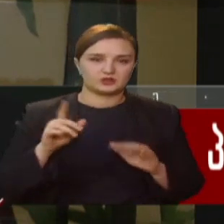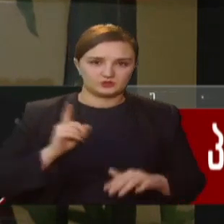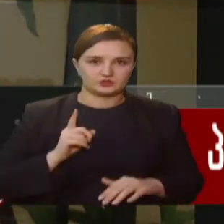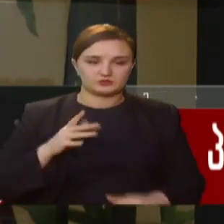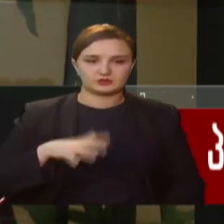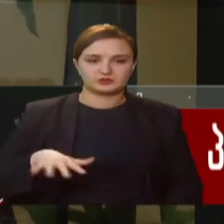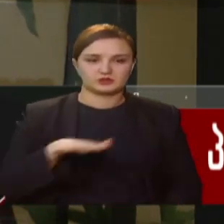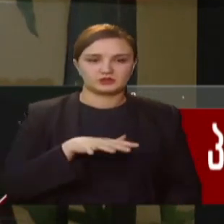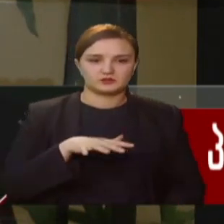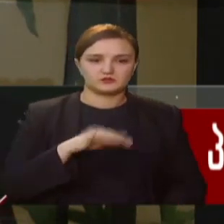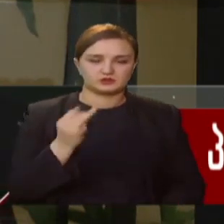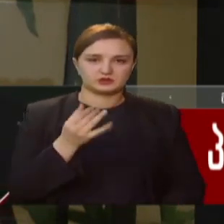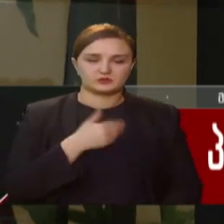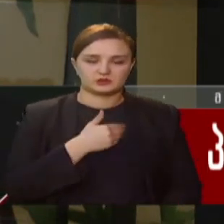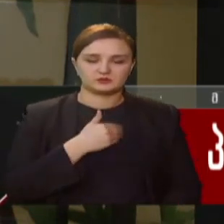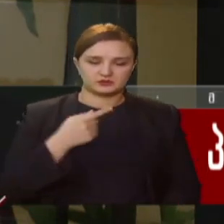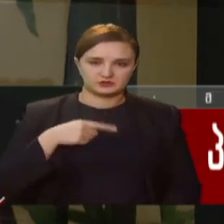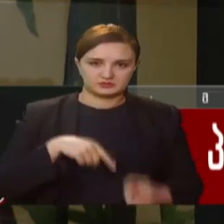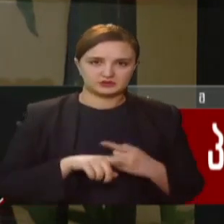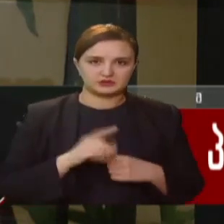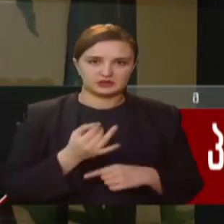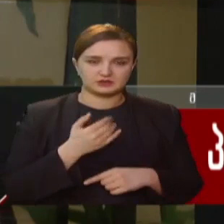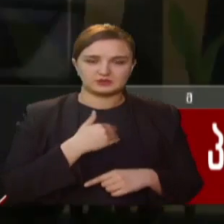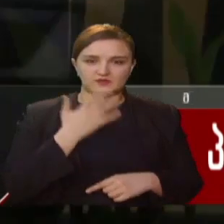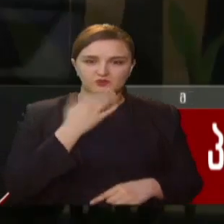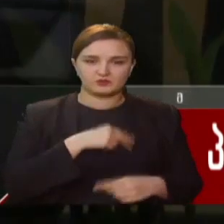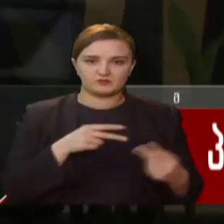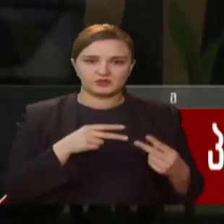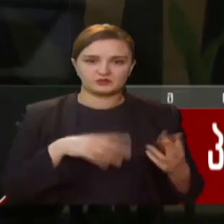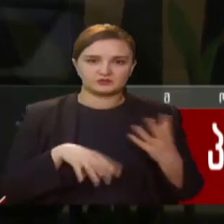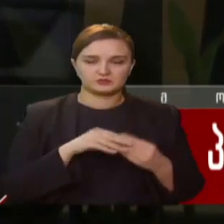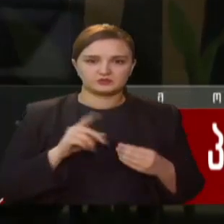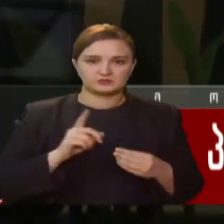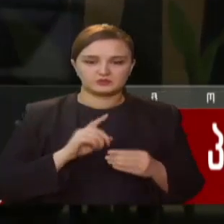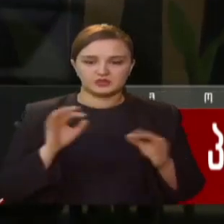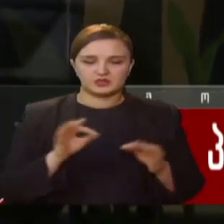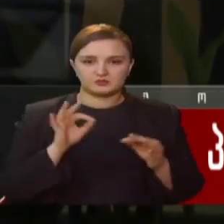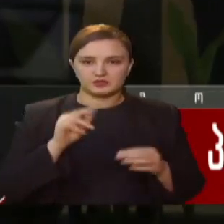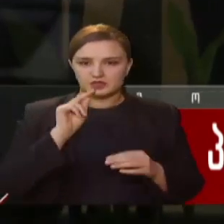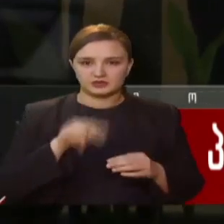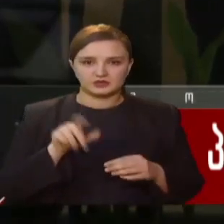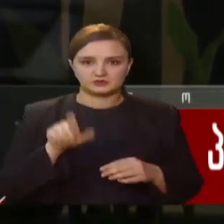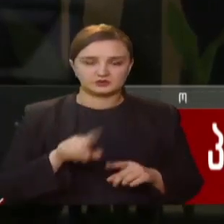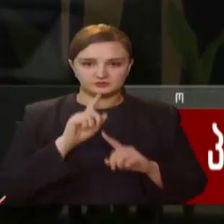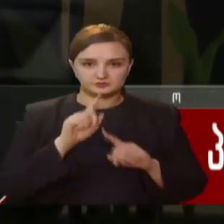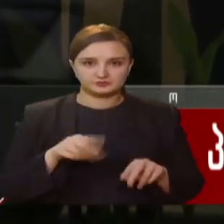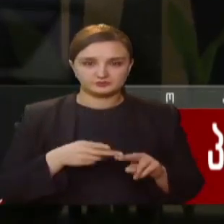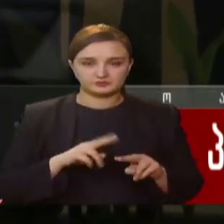საქართველო, საქართველოს საუკეთესო ინტერესები და ელიან ჩვენი ევროპელი პარტნიორები. არაფერი მას არ დაუშავდება, მაგრამ